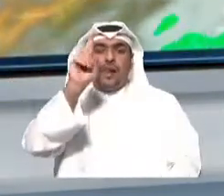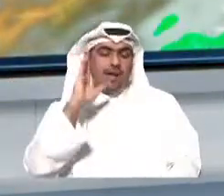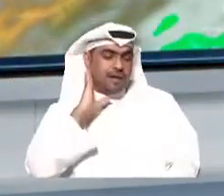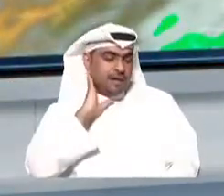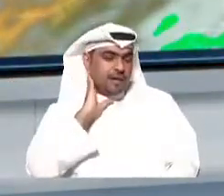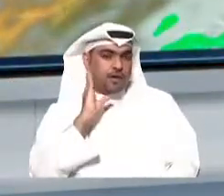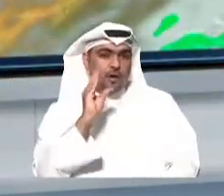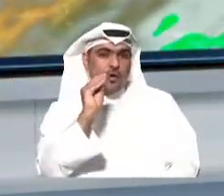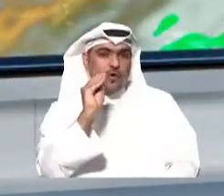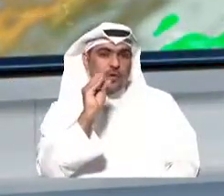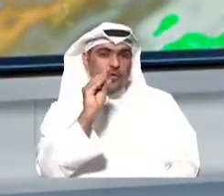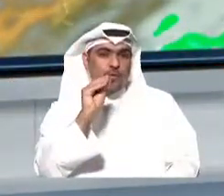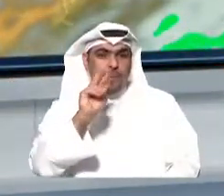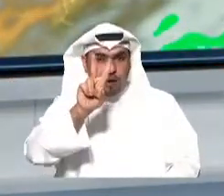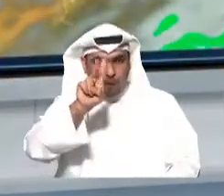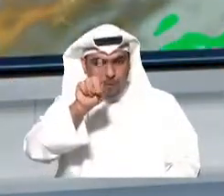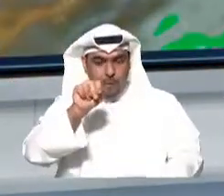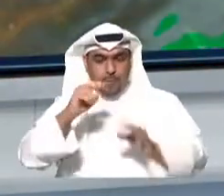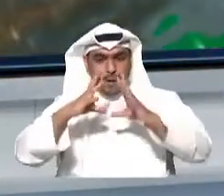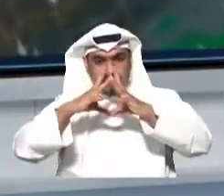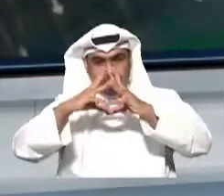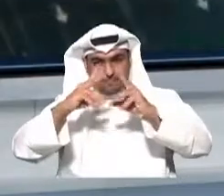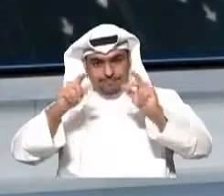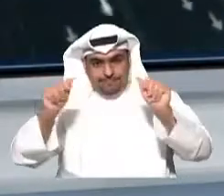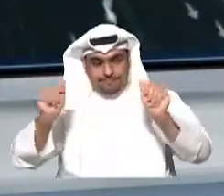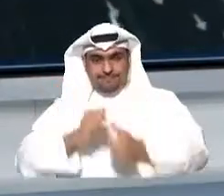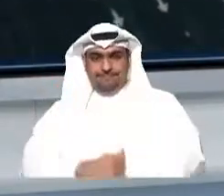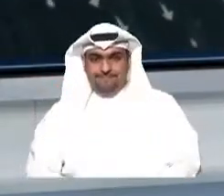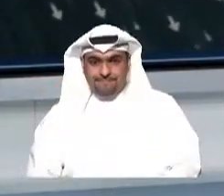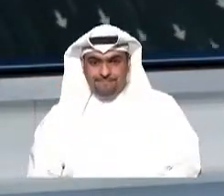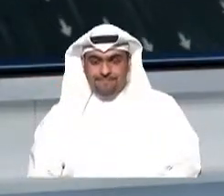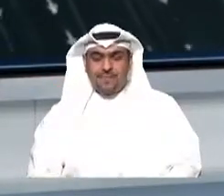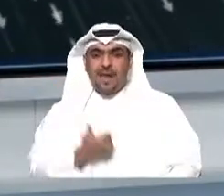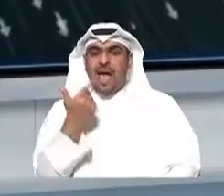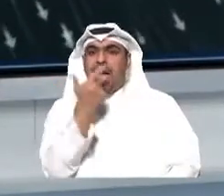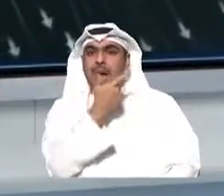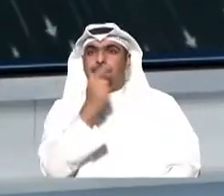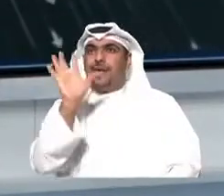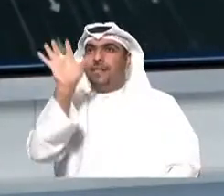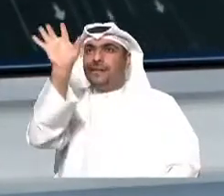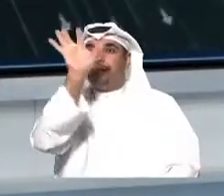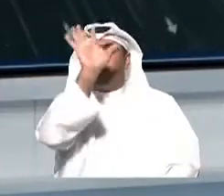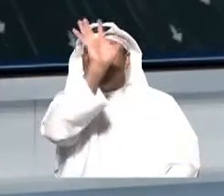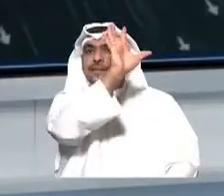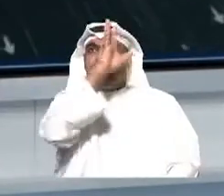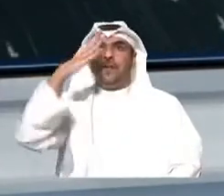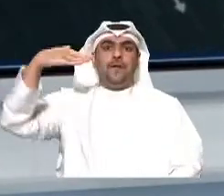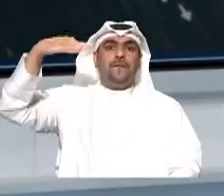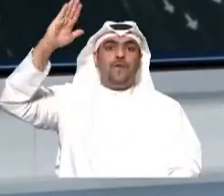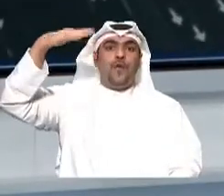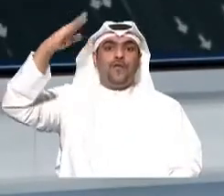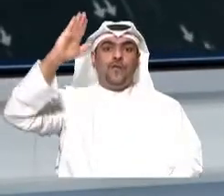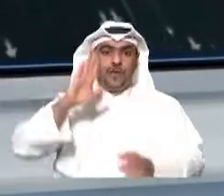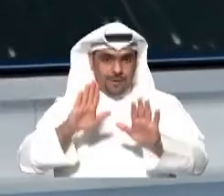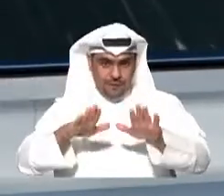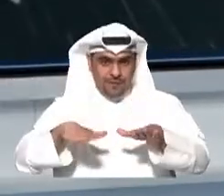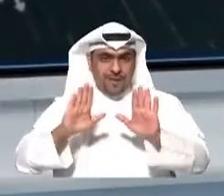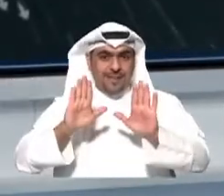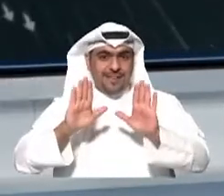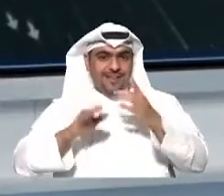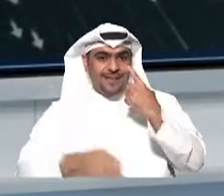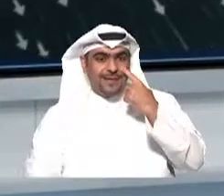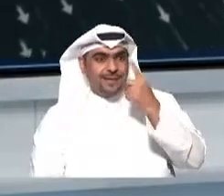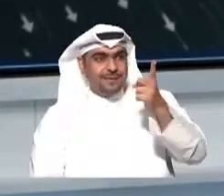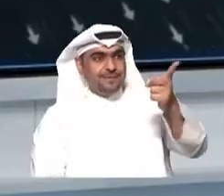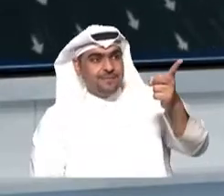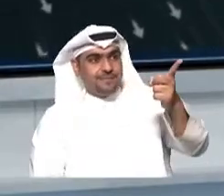الأيام القليلة القادمة، وأيضا عبور لبعض السحب العالية على بعض المناطق. الليلة رياح شمالية إلى شمالية غربية سرعة تتراوح ما